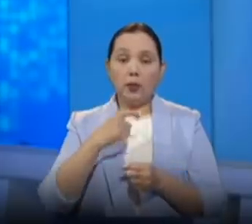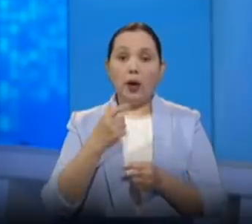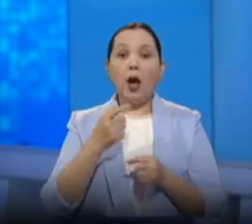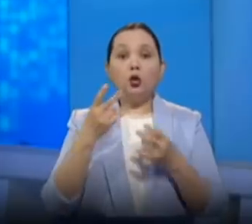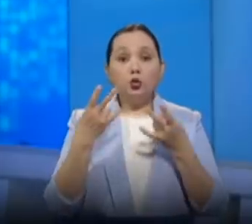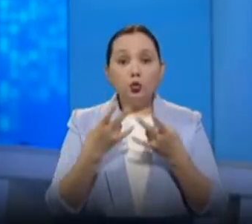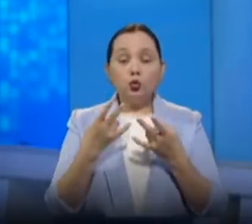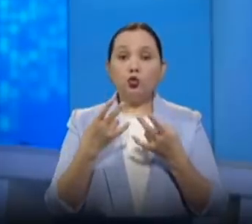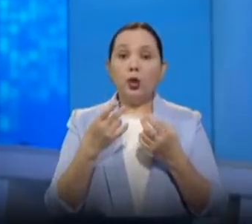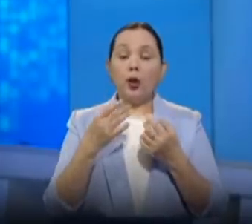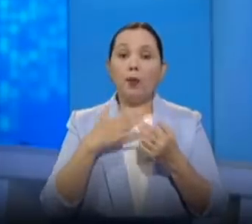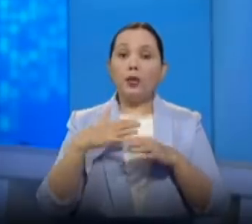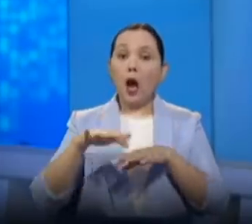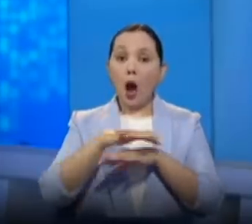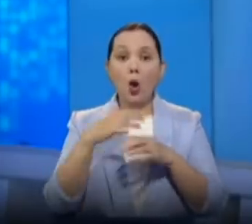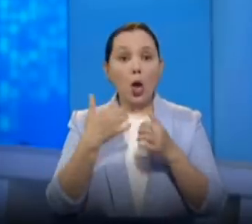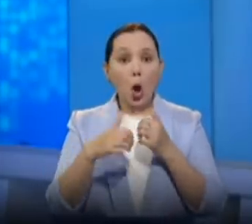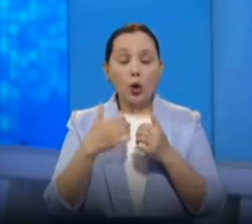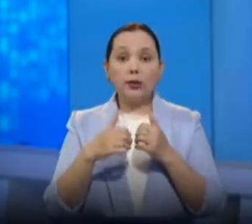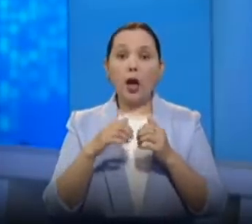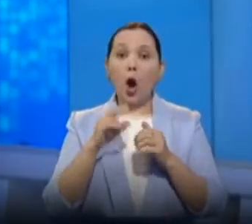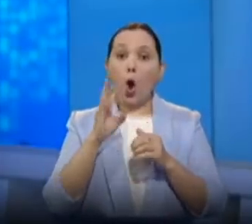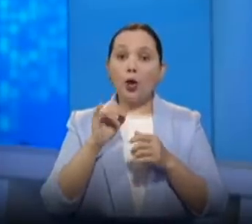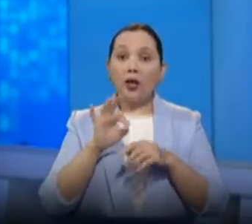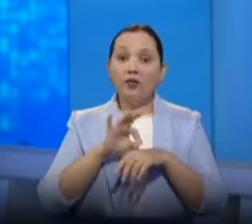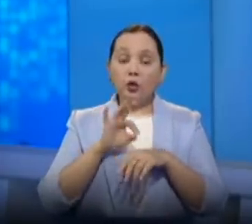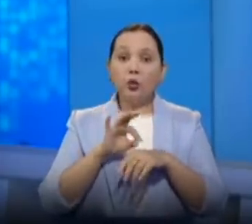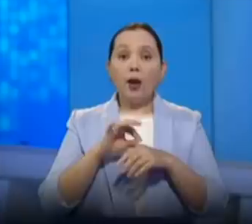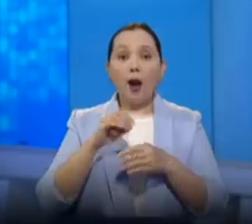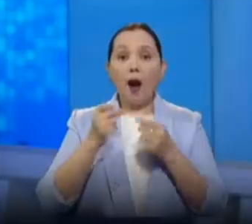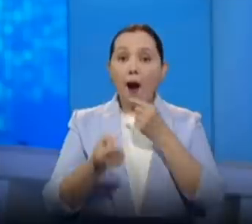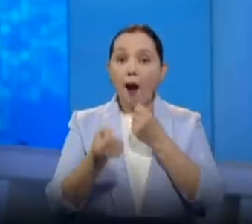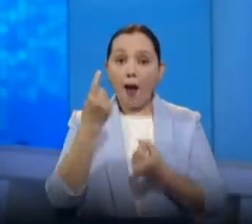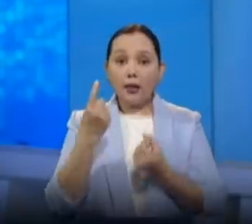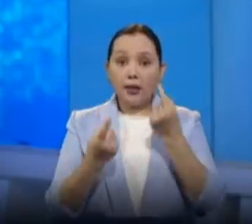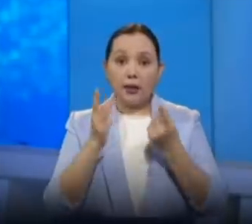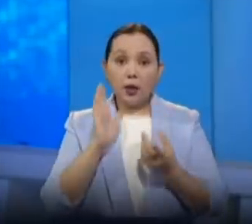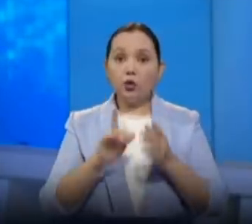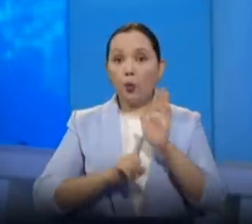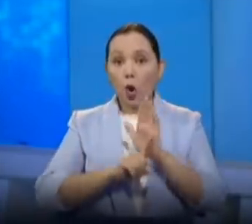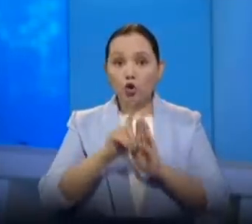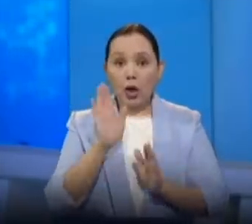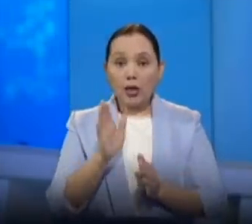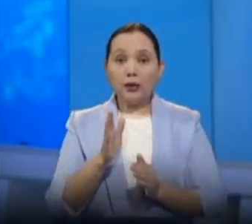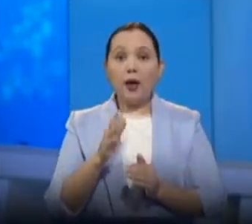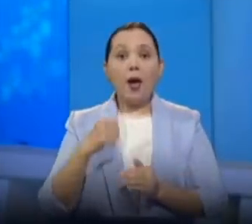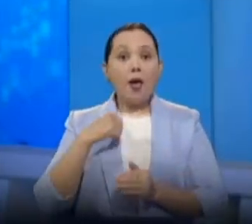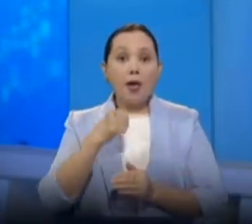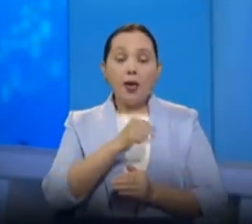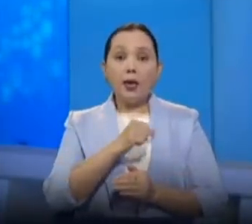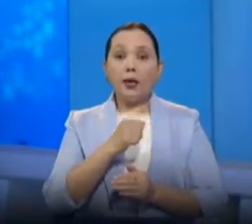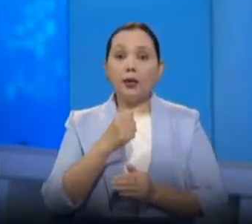uchun ham bizda aholi orasida koronavirus kasalligi qayd etilishi boshlandi. Eng